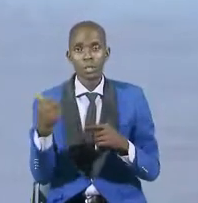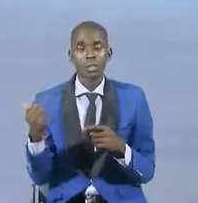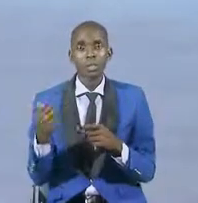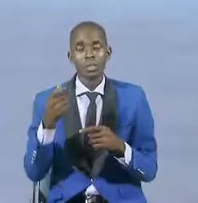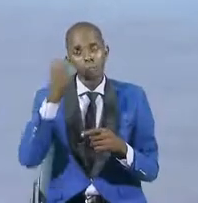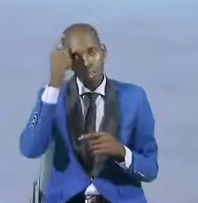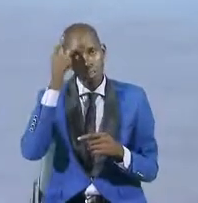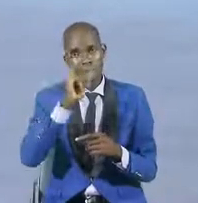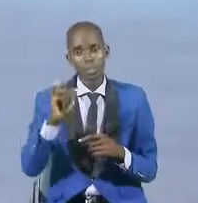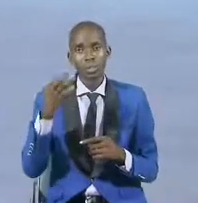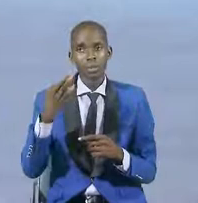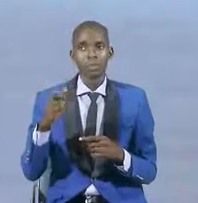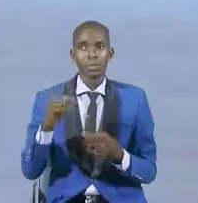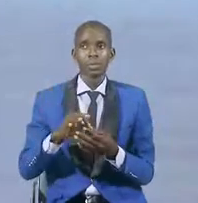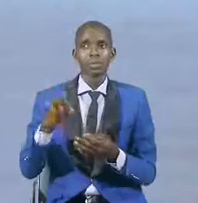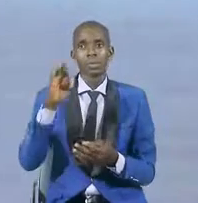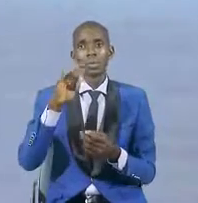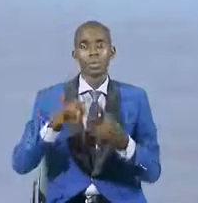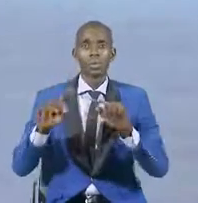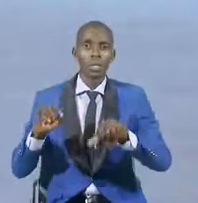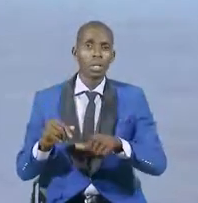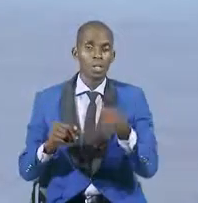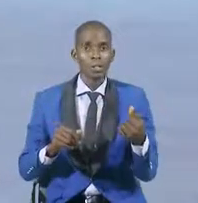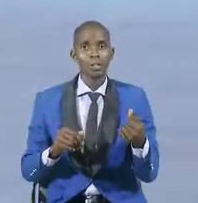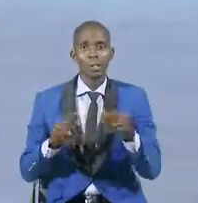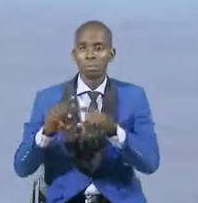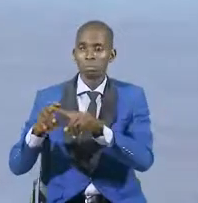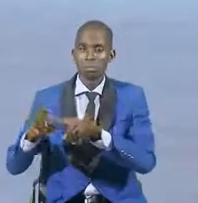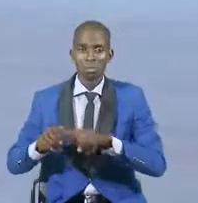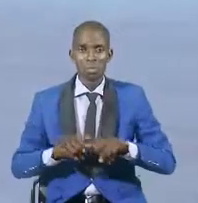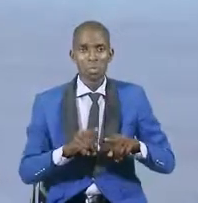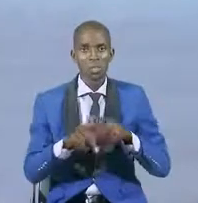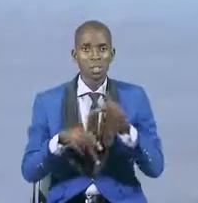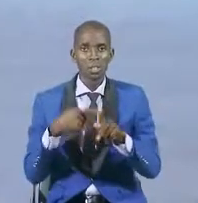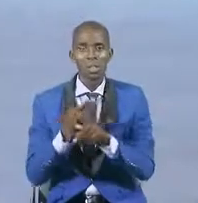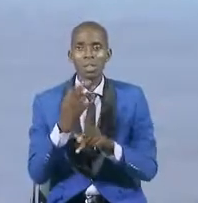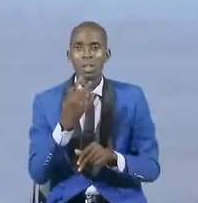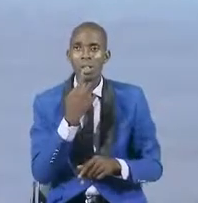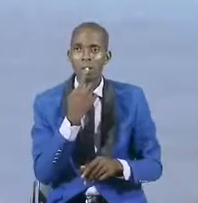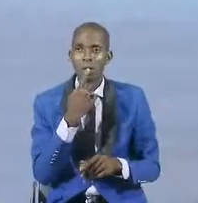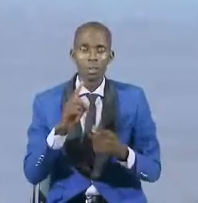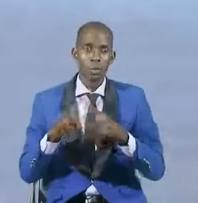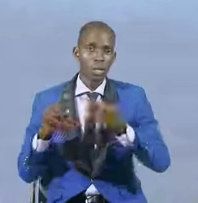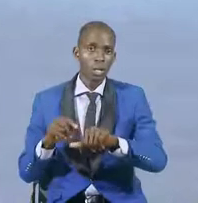des esprits, à un autre la diversité des langues, à un autre